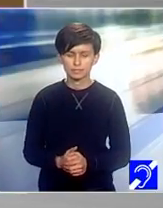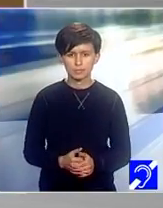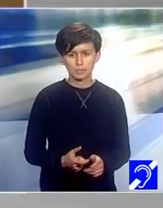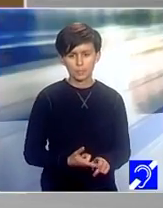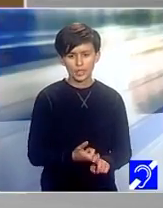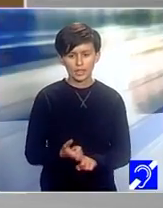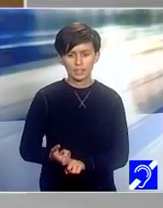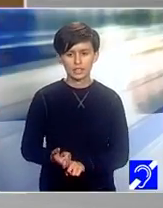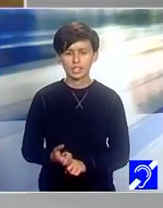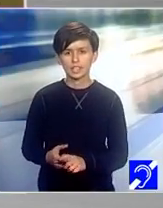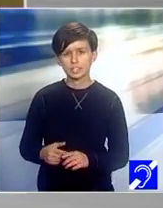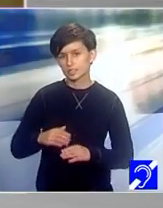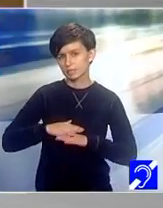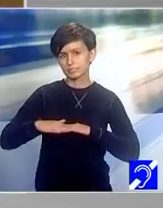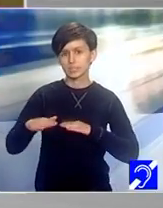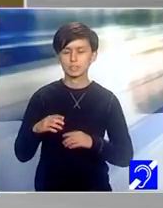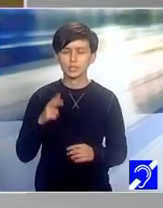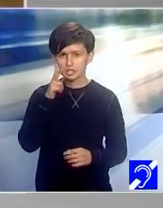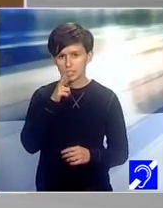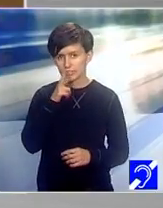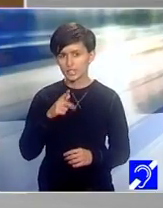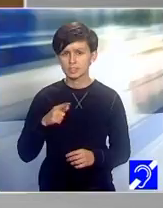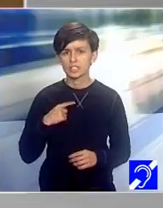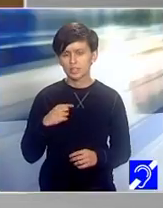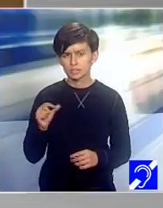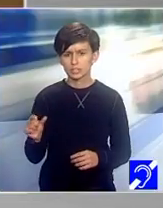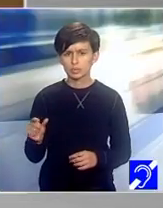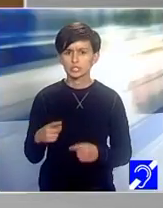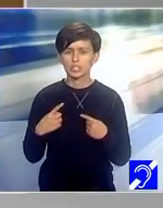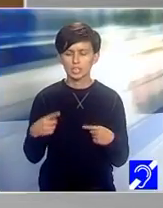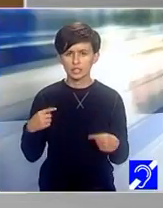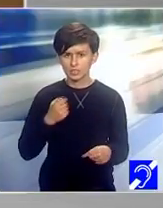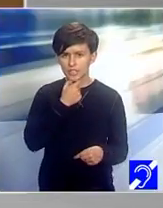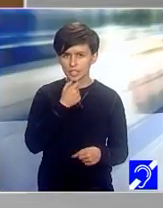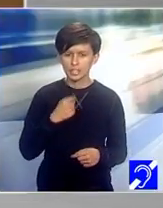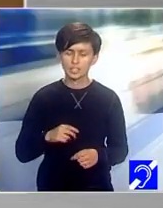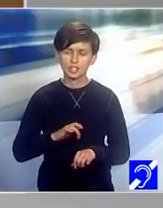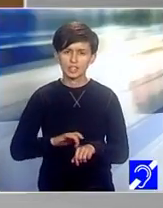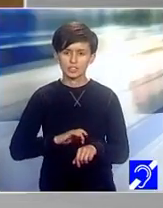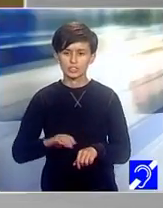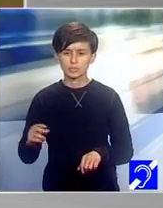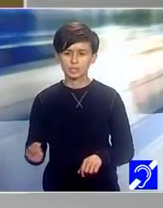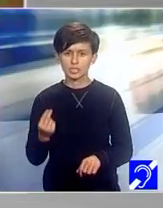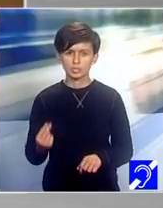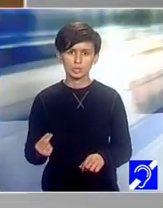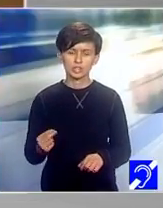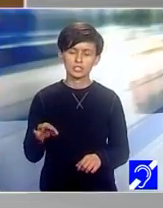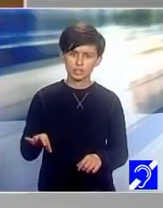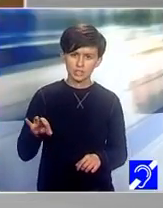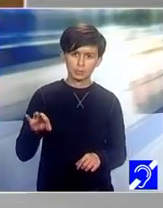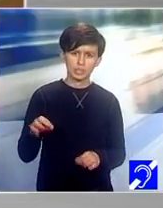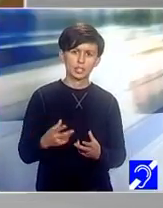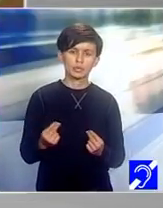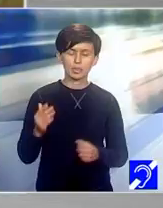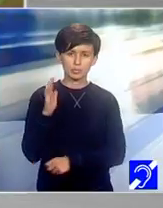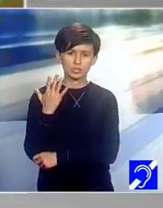Referitor la spațiile verzi, suntem deficitari. În fiecare an încercăm să îmbunătățim și să plantăm cât mai mulți arbori. Spre